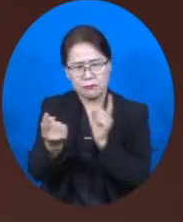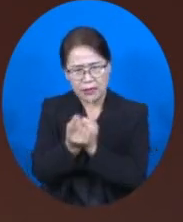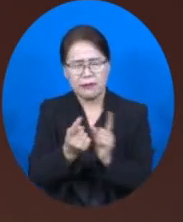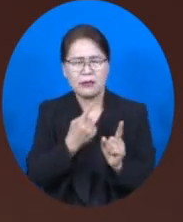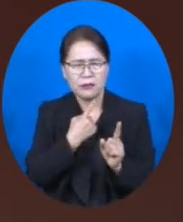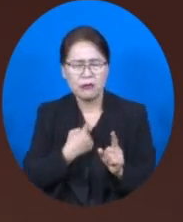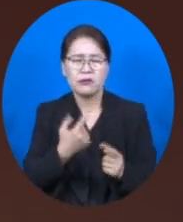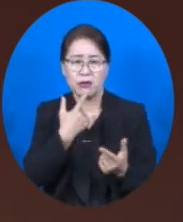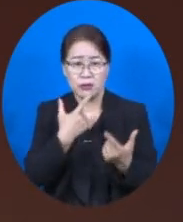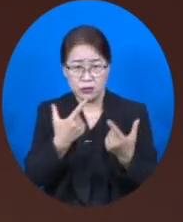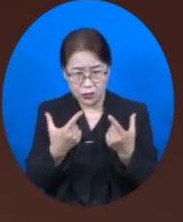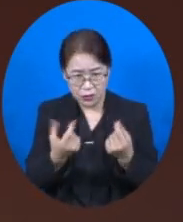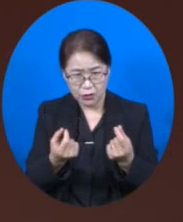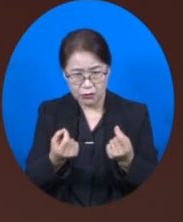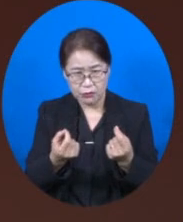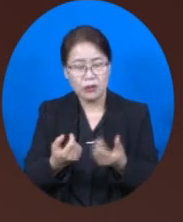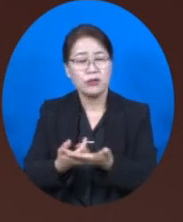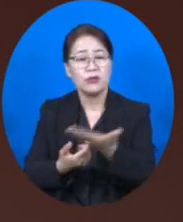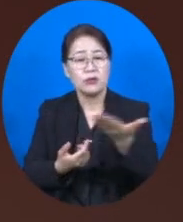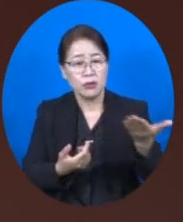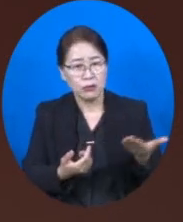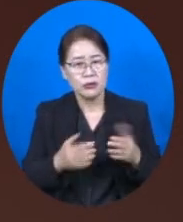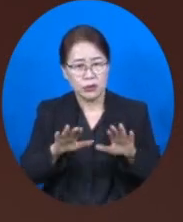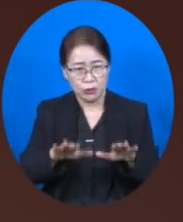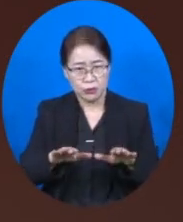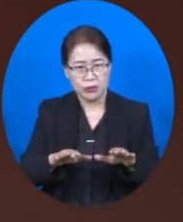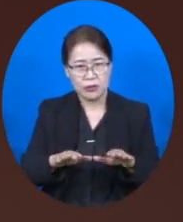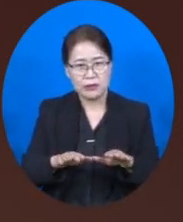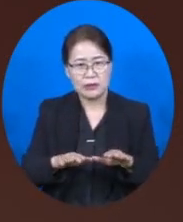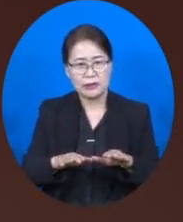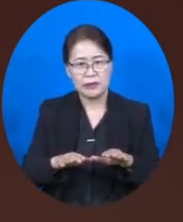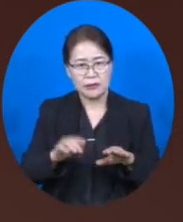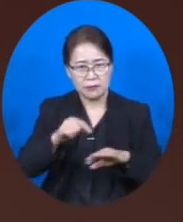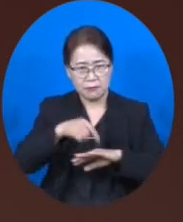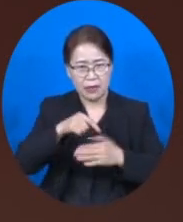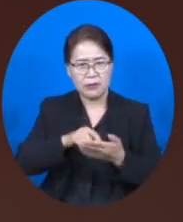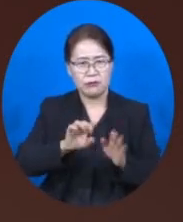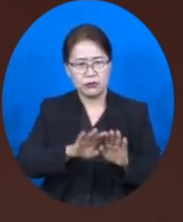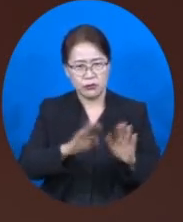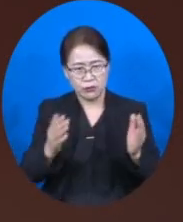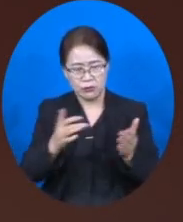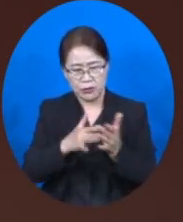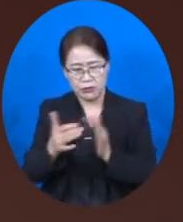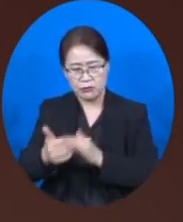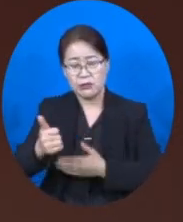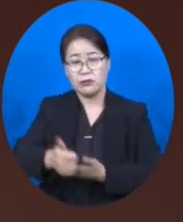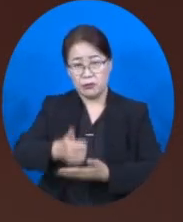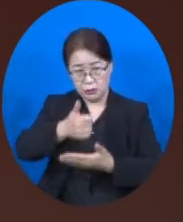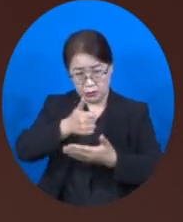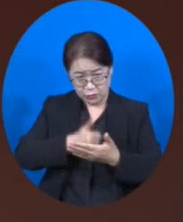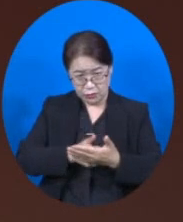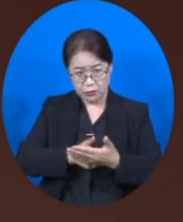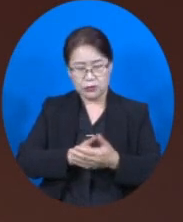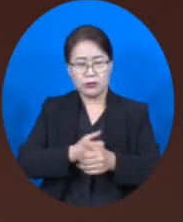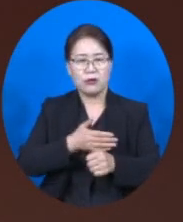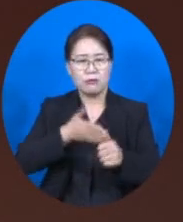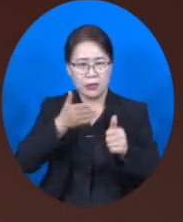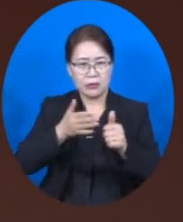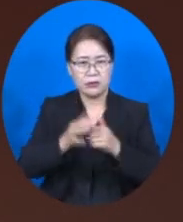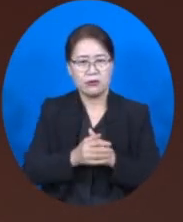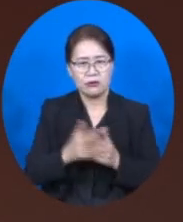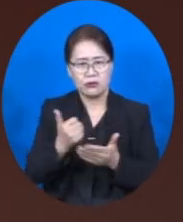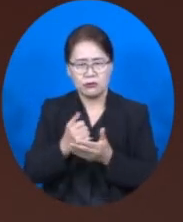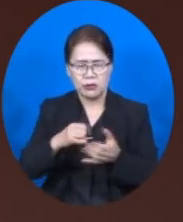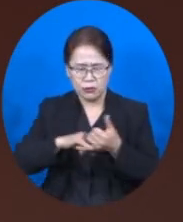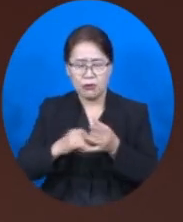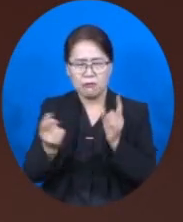것처럼 여러분이 오늘 마음의 문을 열고 예수님을 영접하셔서 꼭 주님을